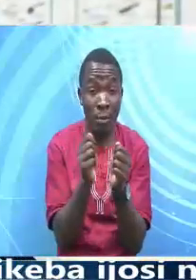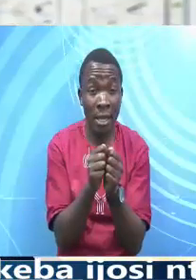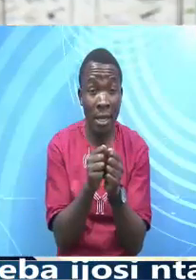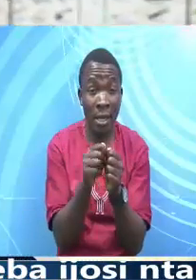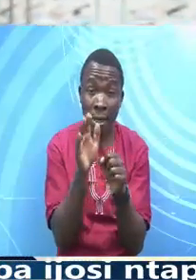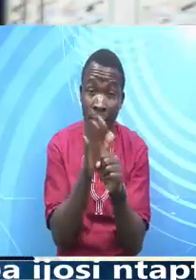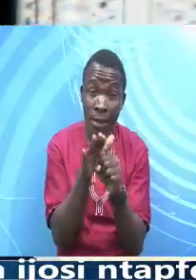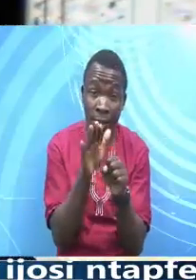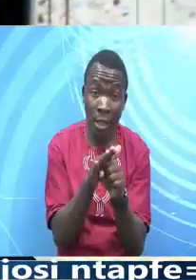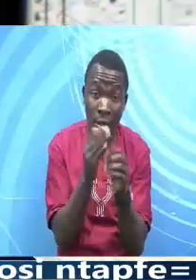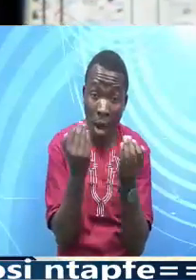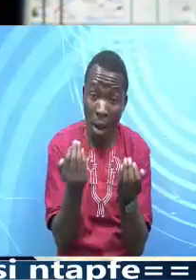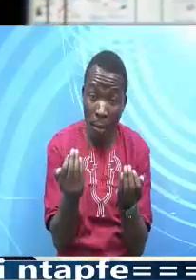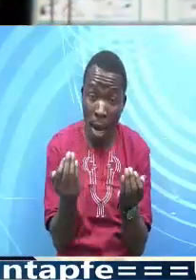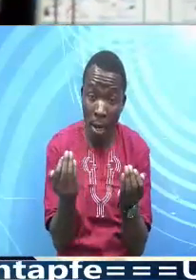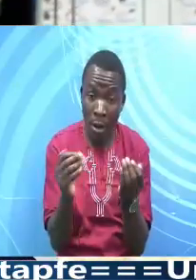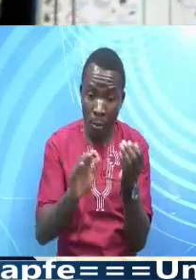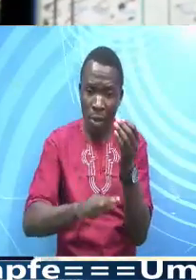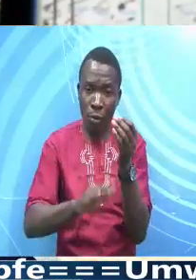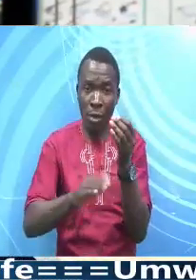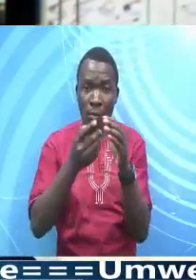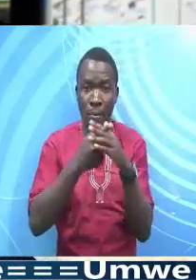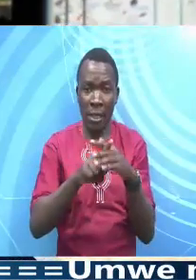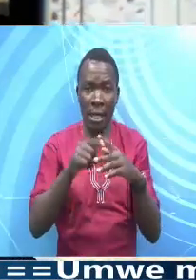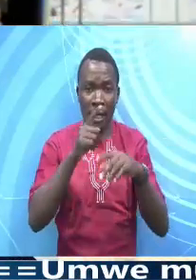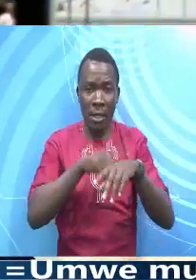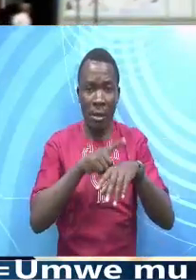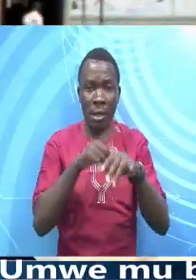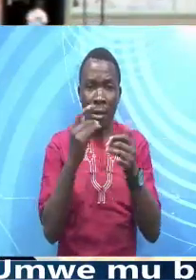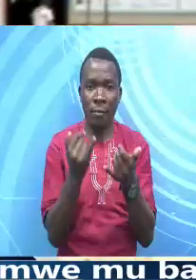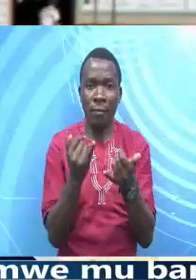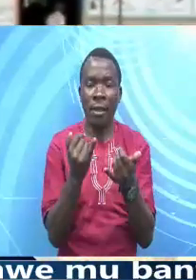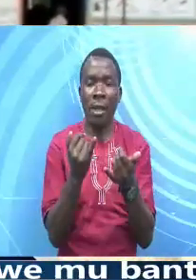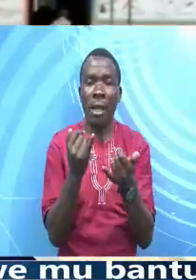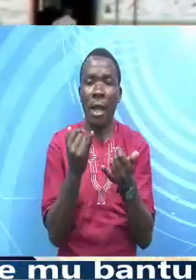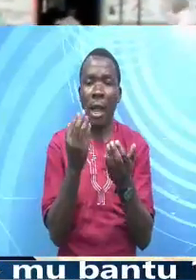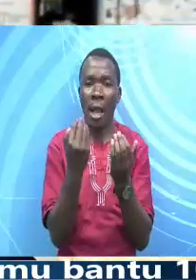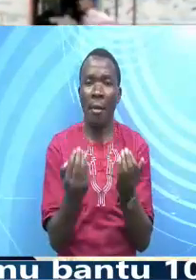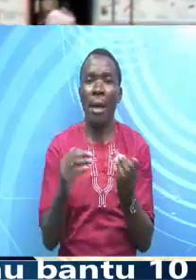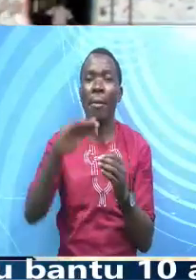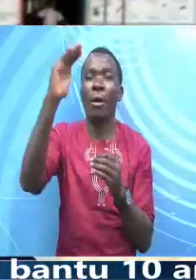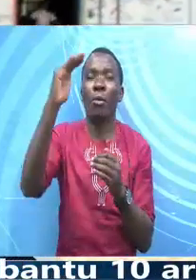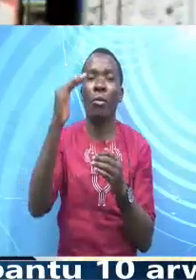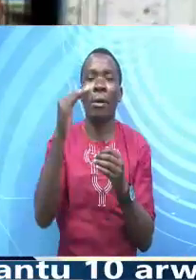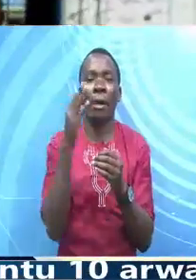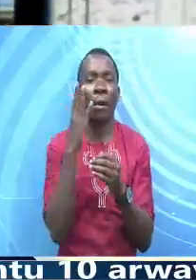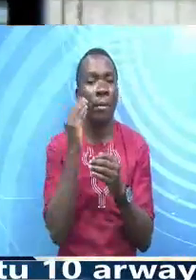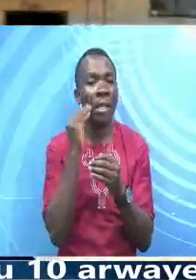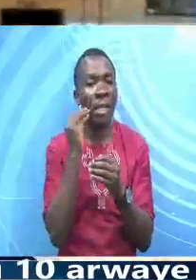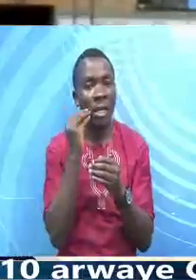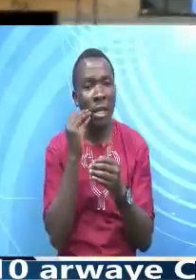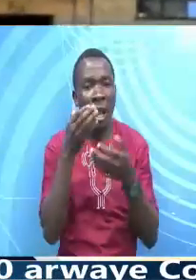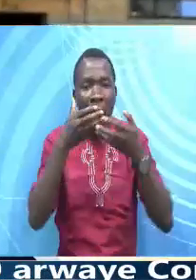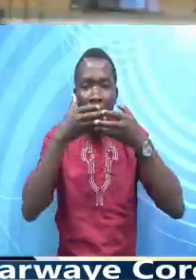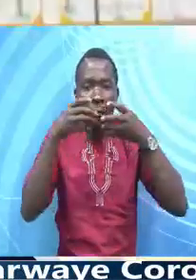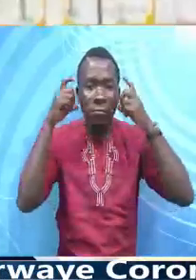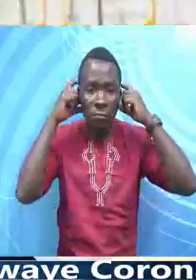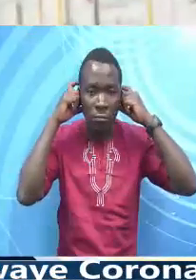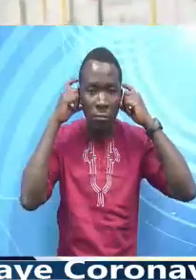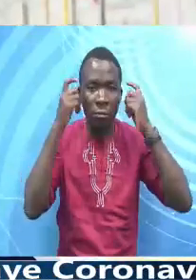cyane nko kuri bano bana batoya batangiye muri iki gihe abakuru bo bari bamaze kubimenyera gapfukamunwa barakambara